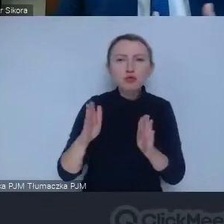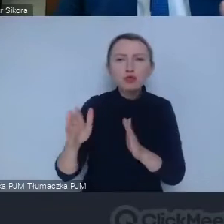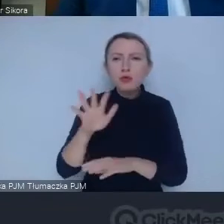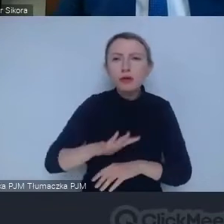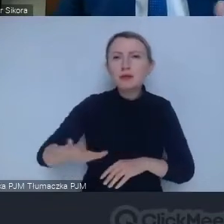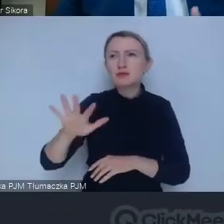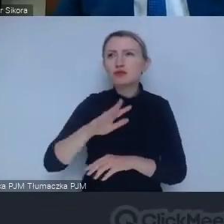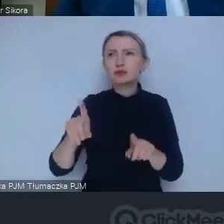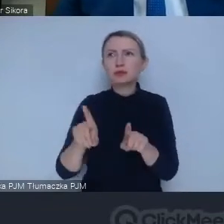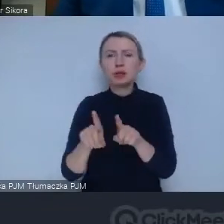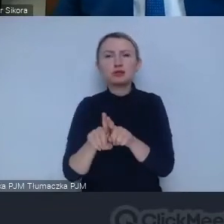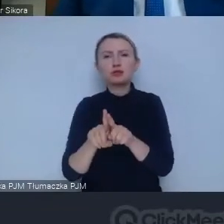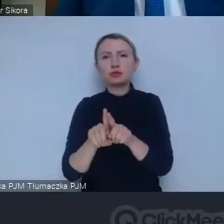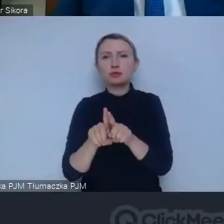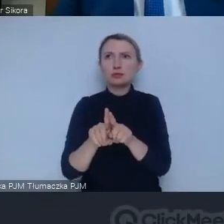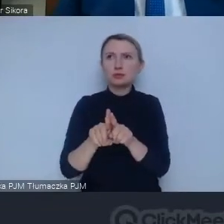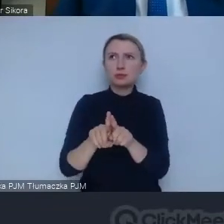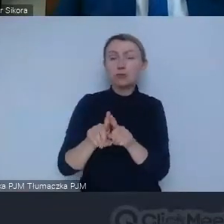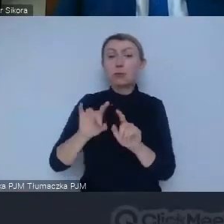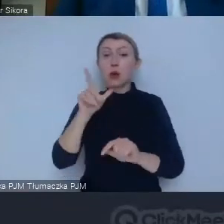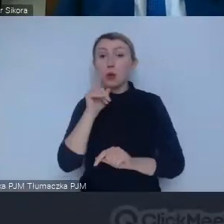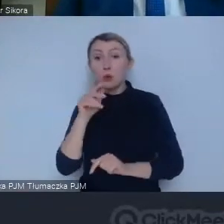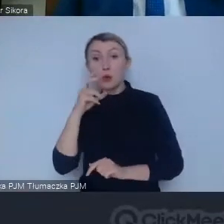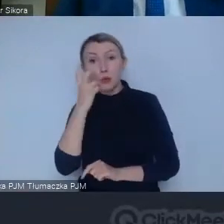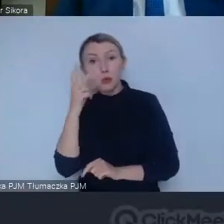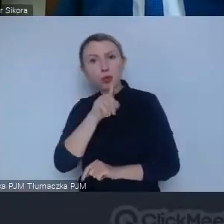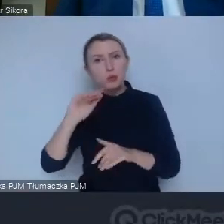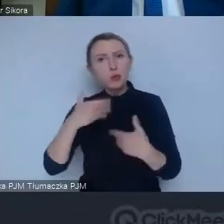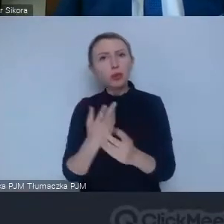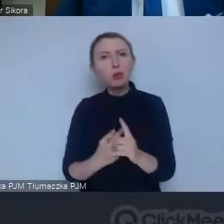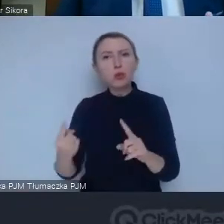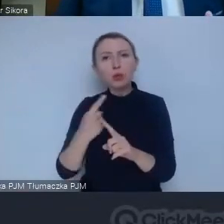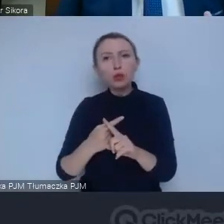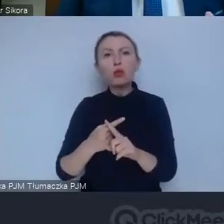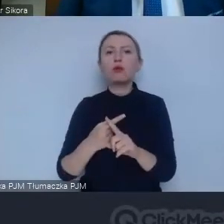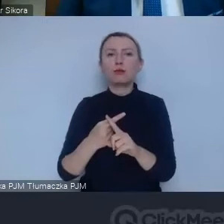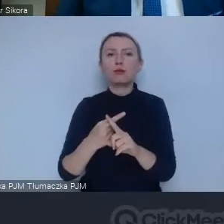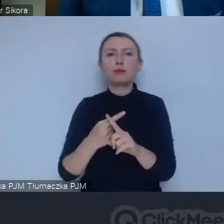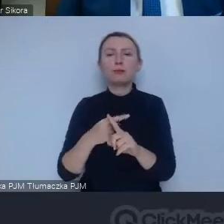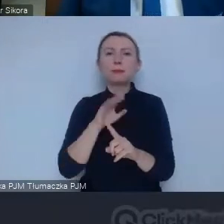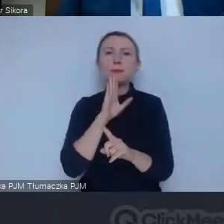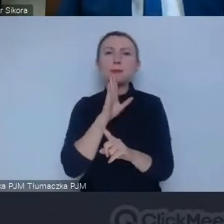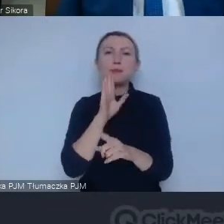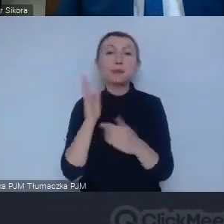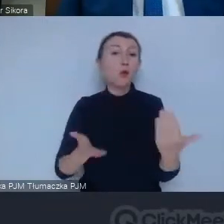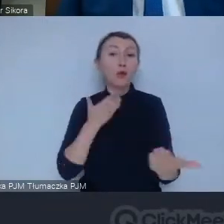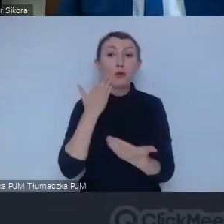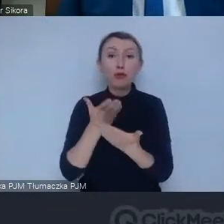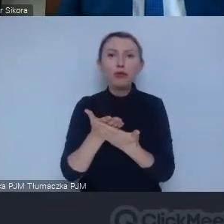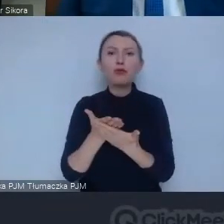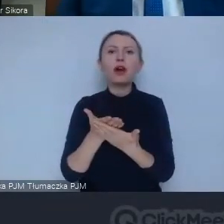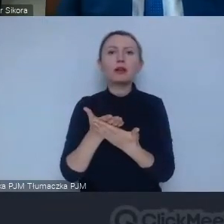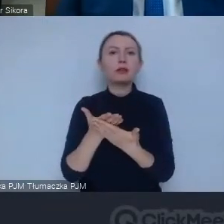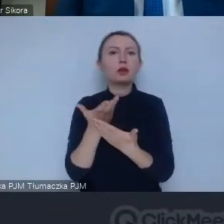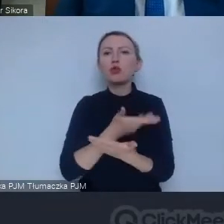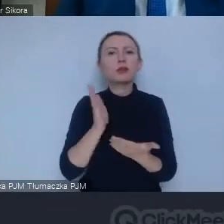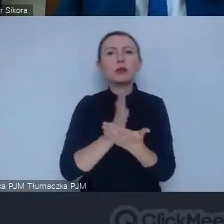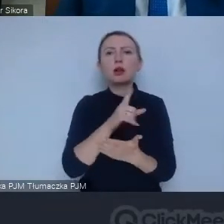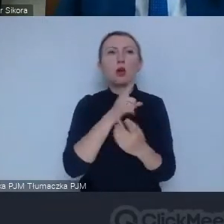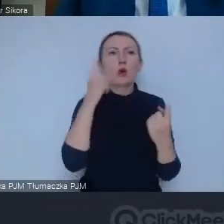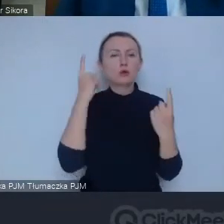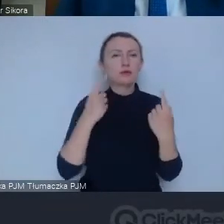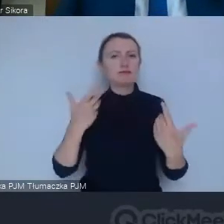czy atrakcyjności i stworzenia dodatkowej jakby oferty dla nie tylko kuratiuszy, ale